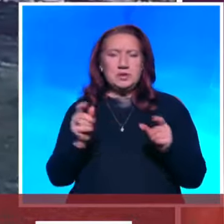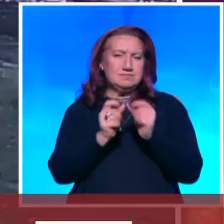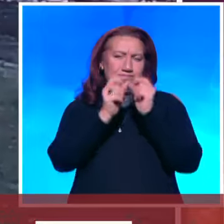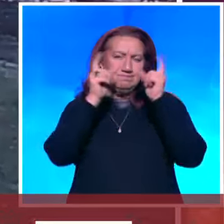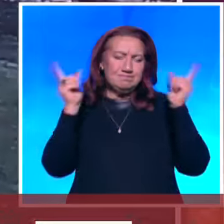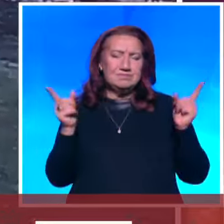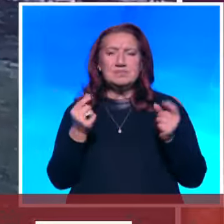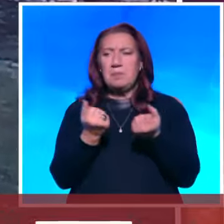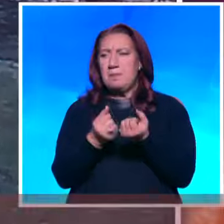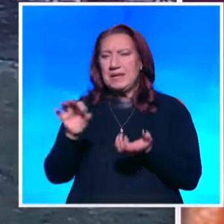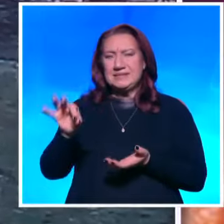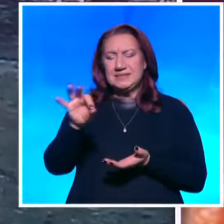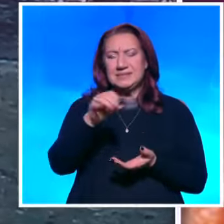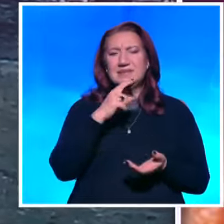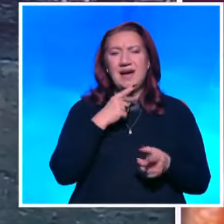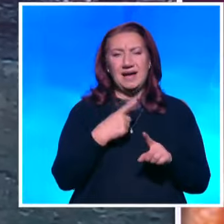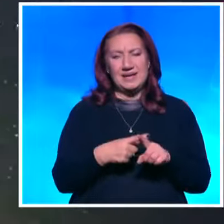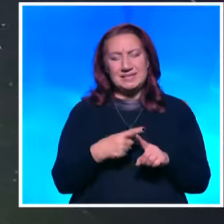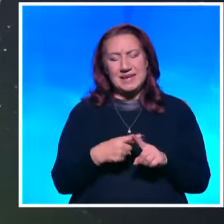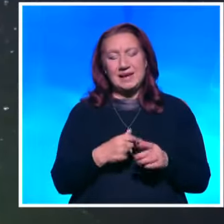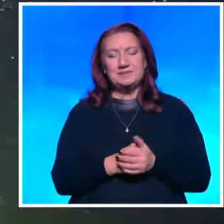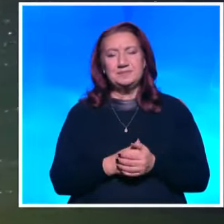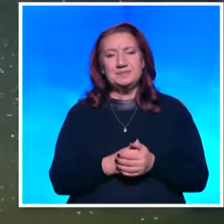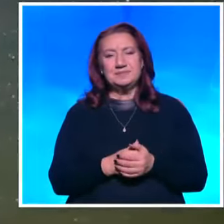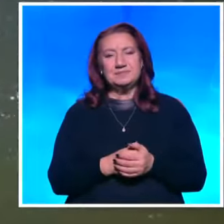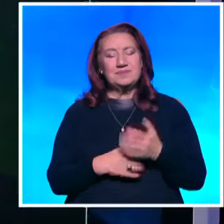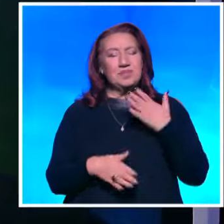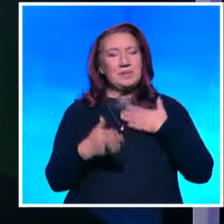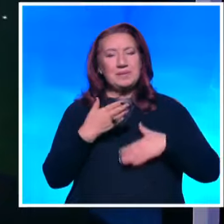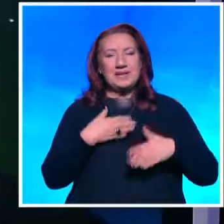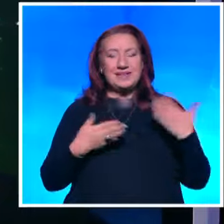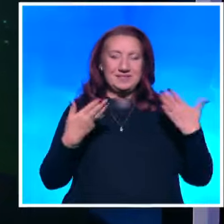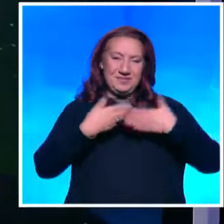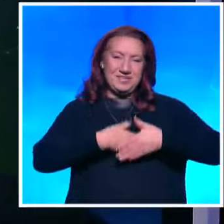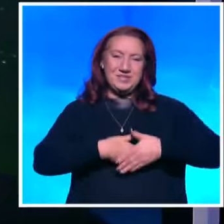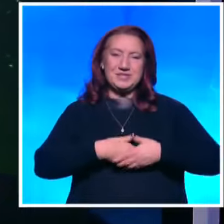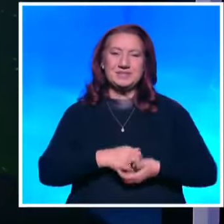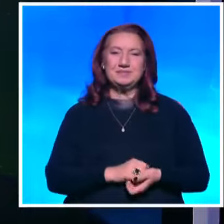национални туристически обекта. А сега останете с BTV.